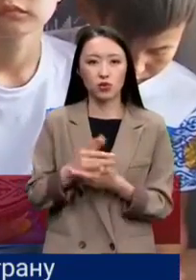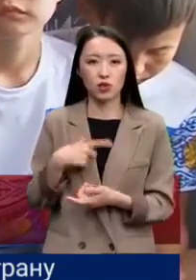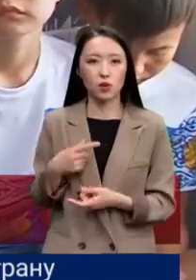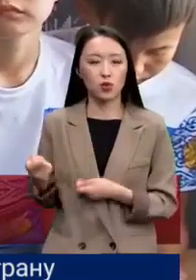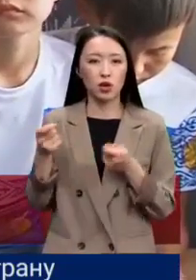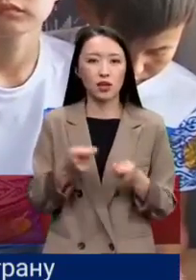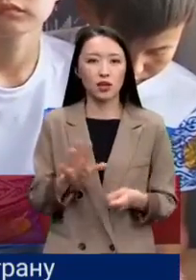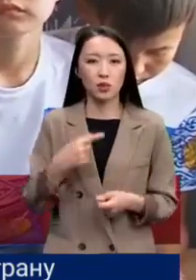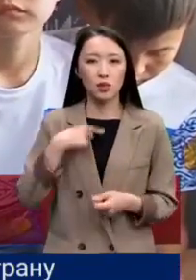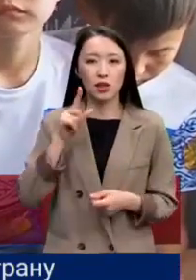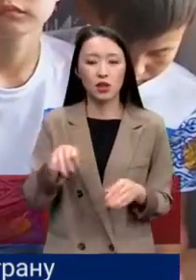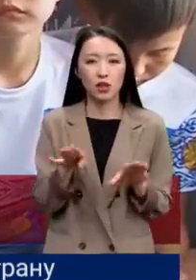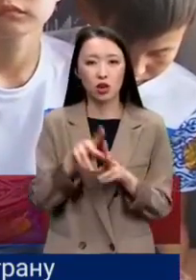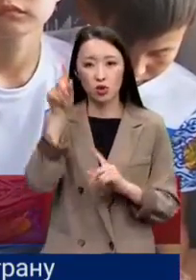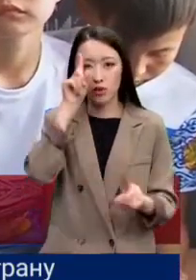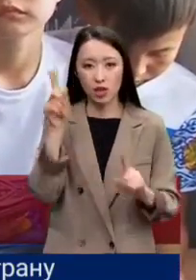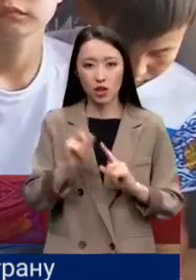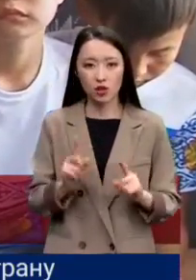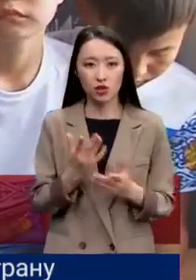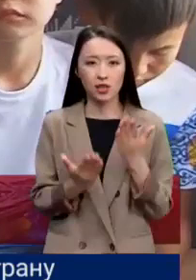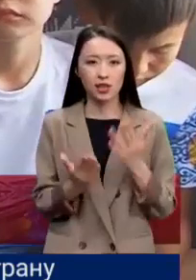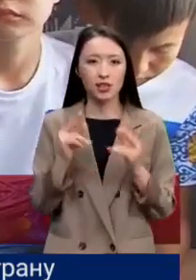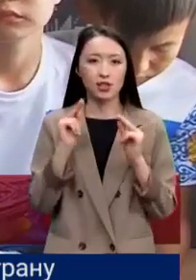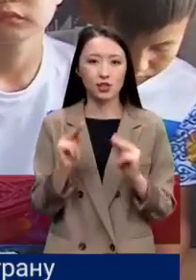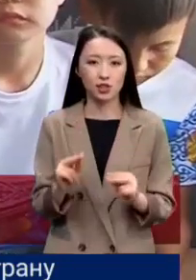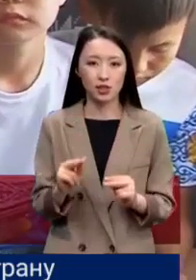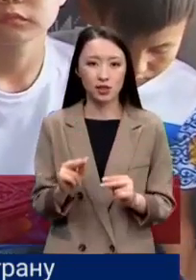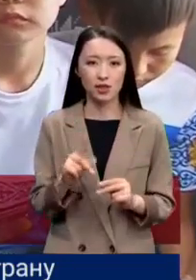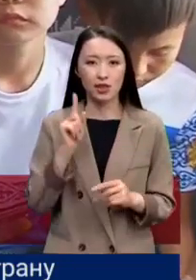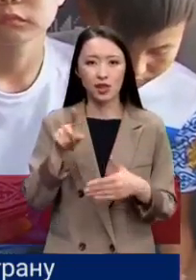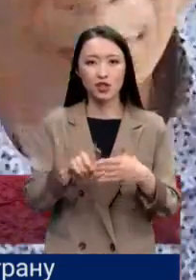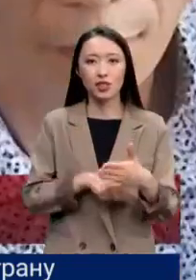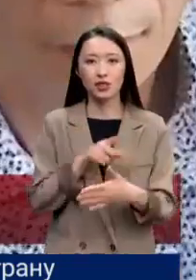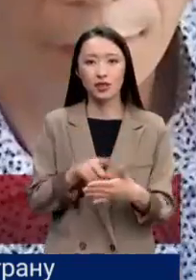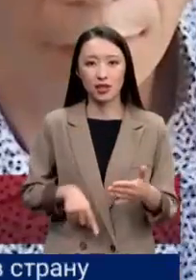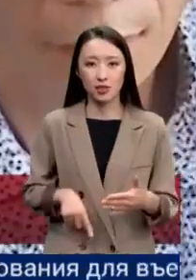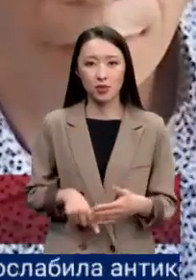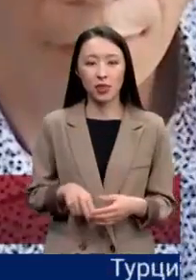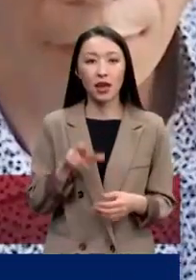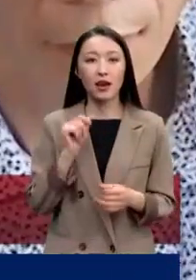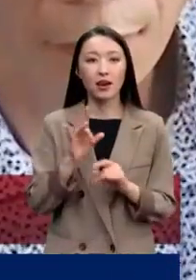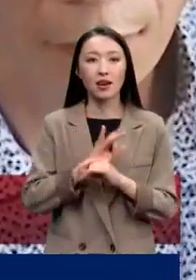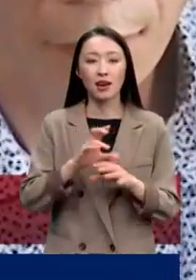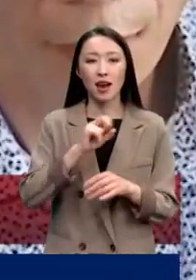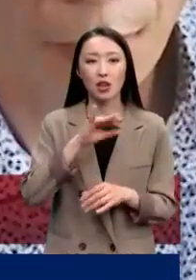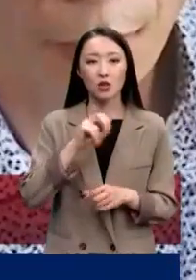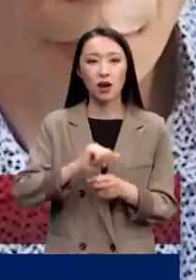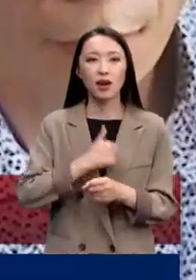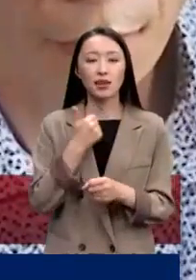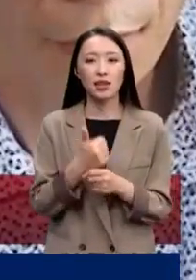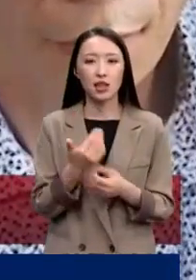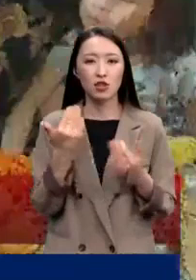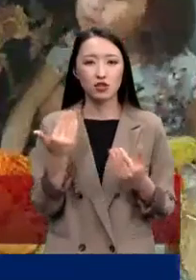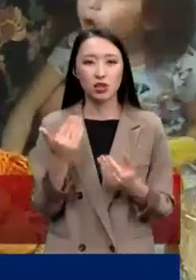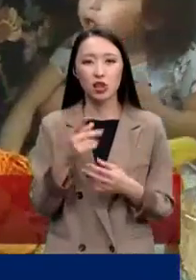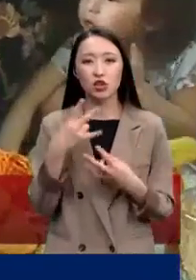брали. Мы даже такого не ожидали, если честно, так даже не верится. Как уверяет Алуа Бахай, главное теперь